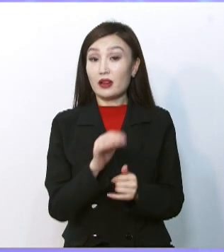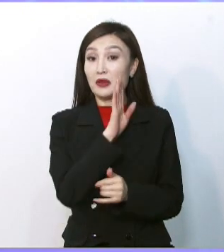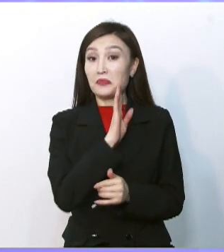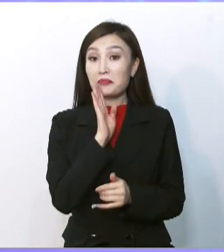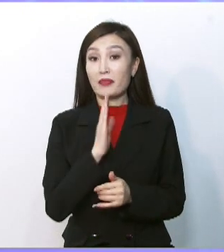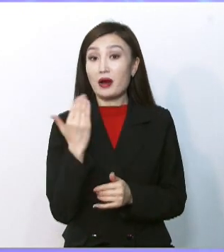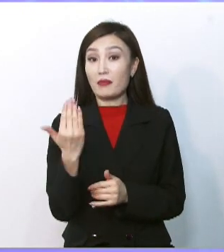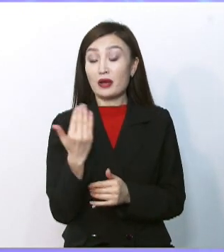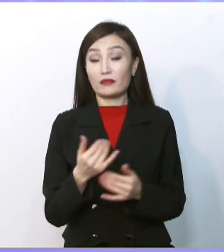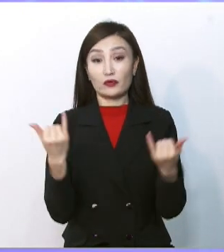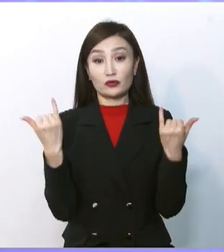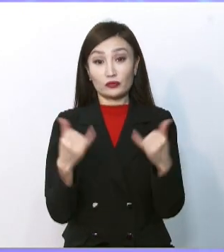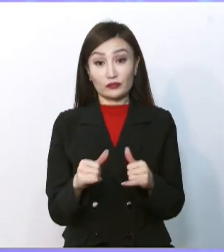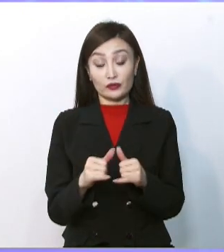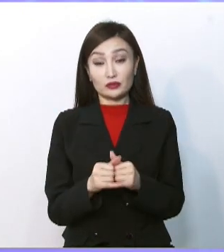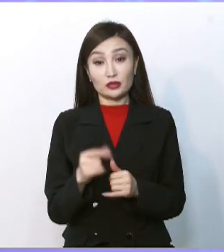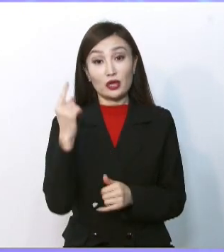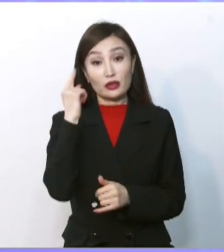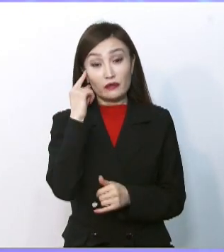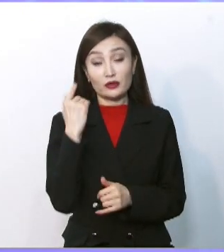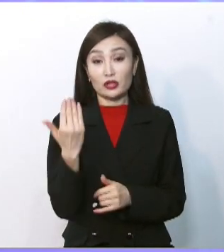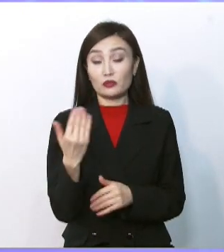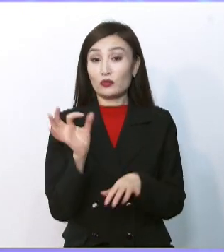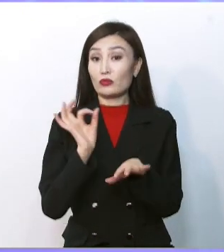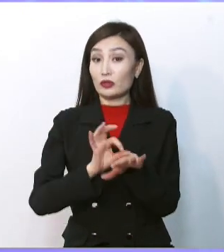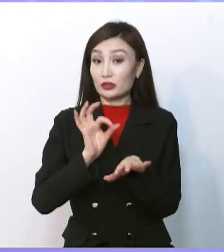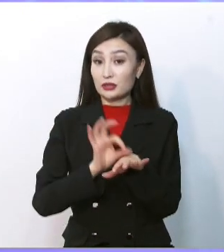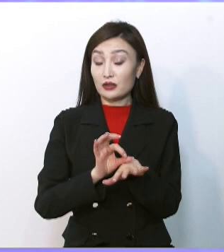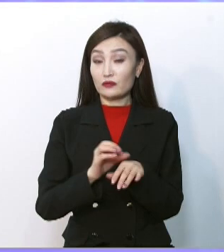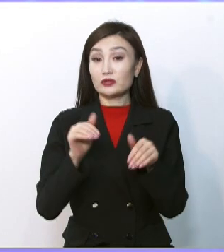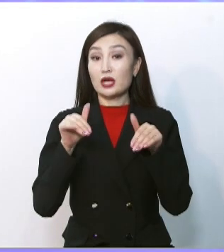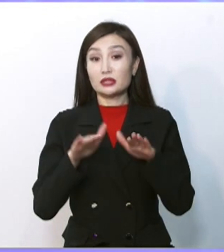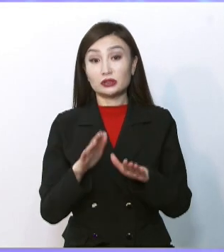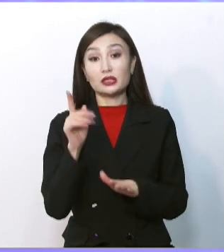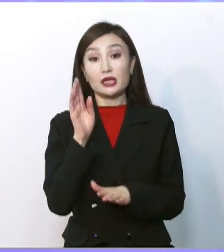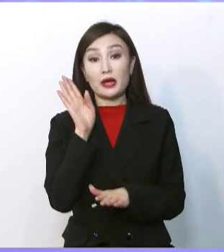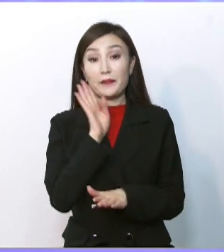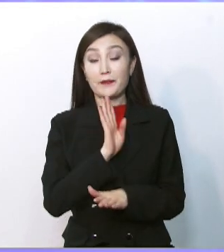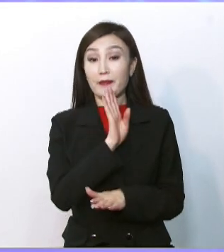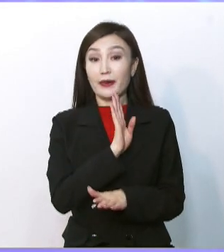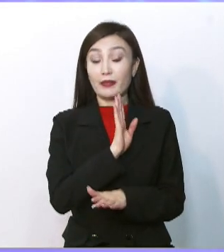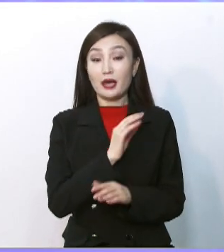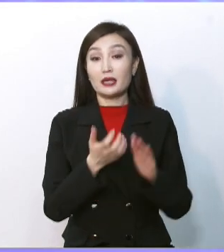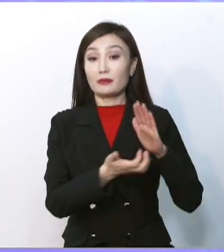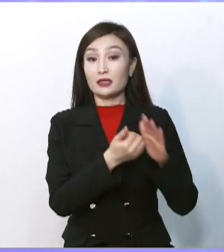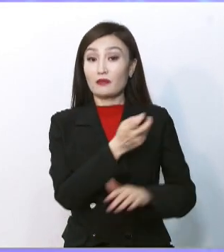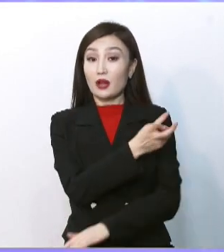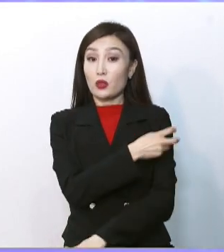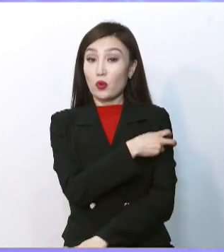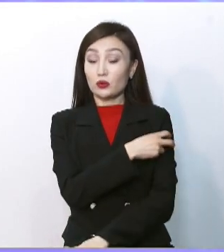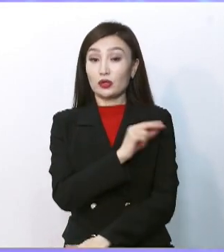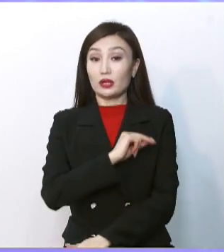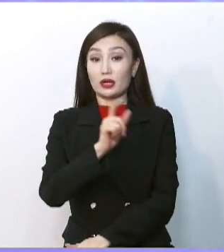его недоумевала. «Наверное, ему не здоровится», – решила мама и позвала доктора.